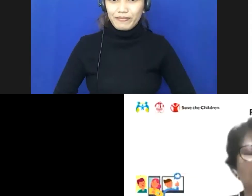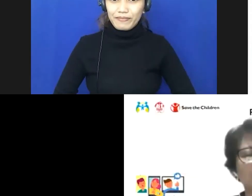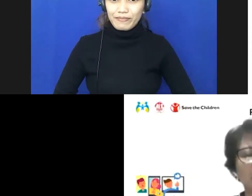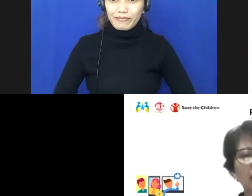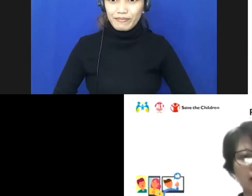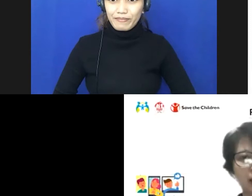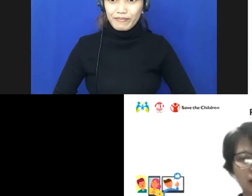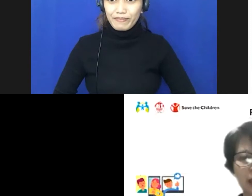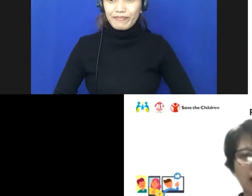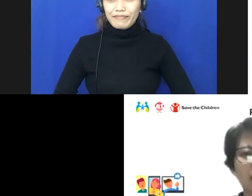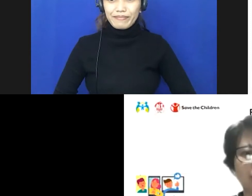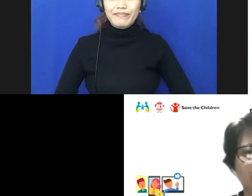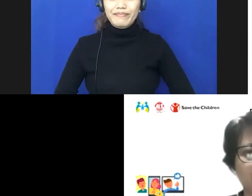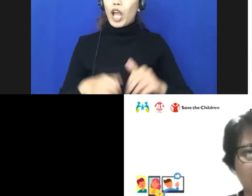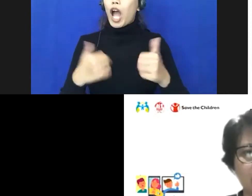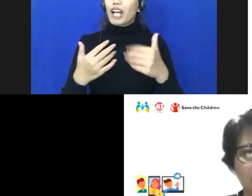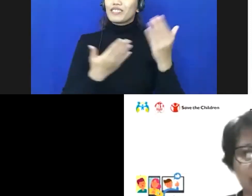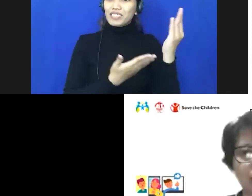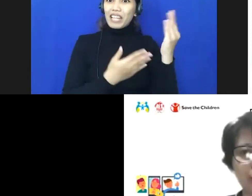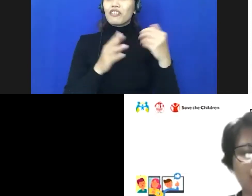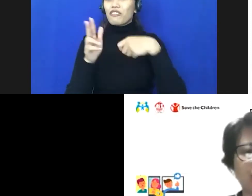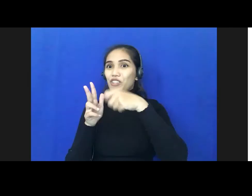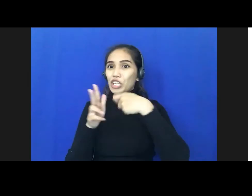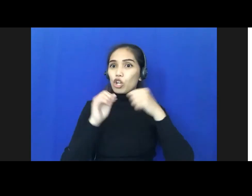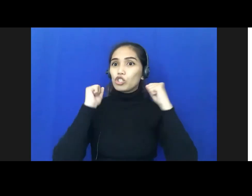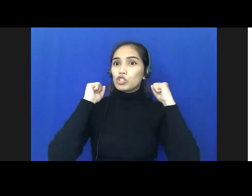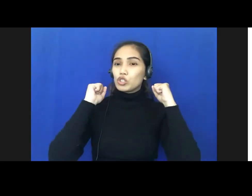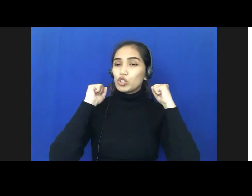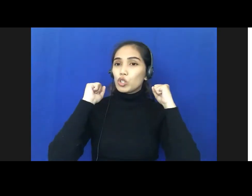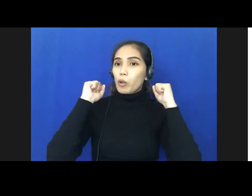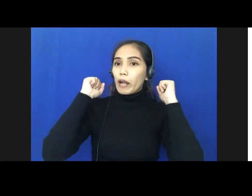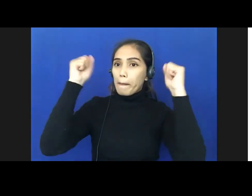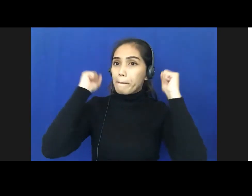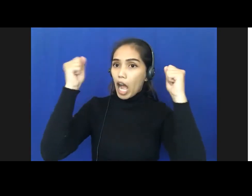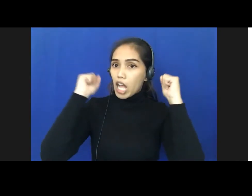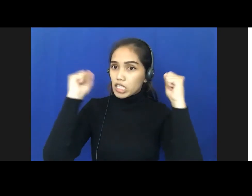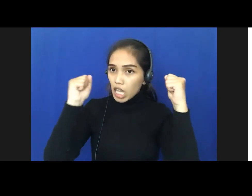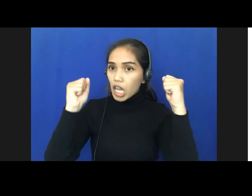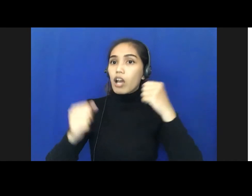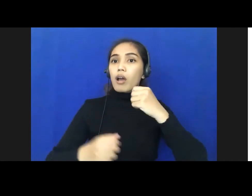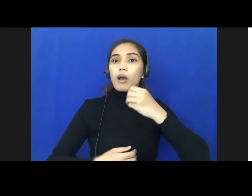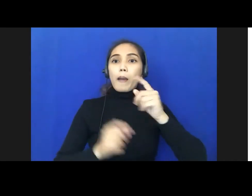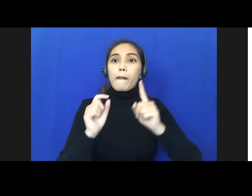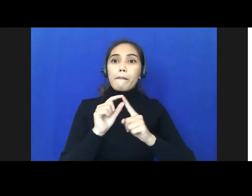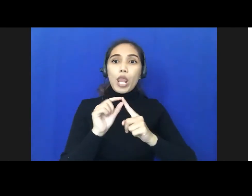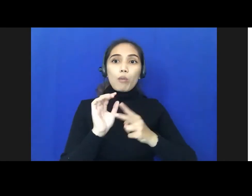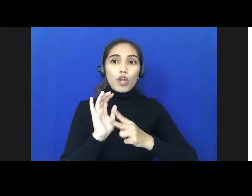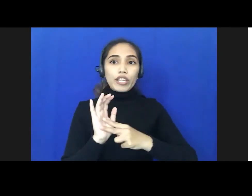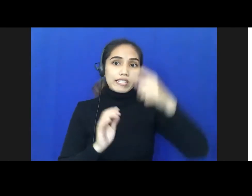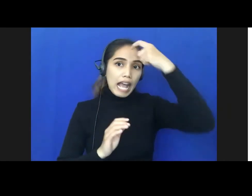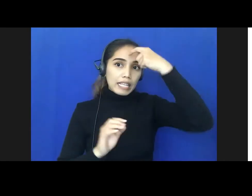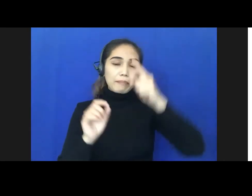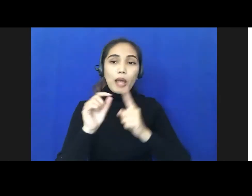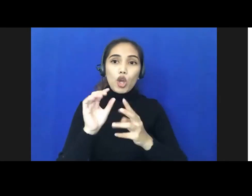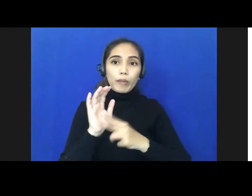Ya, itu tadi penayangan video kampanye Stop Pneumonia yang sudah dilaksanakan sejak tahun 2019 di Kabupaten